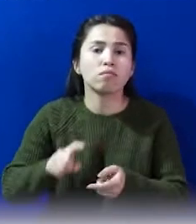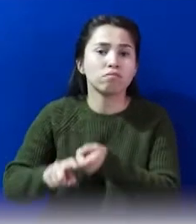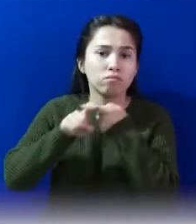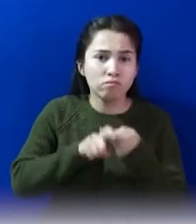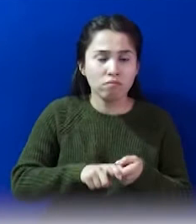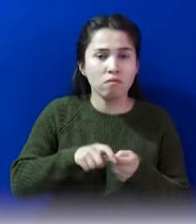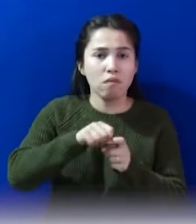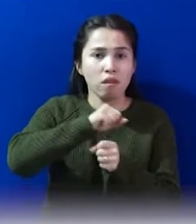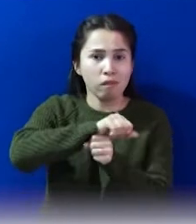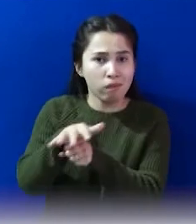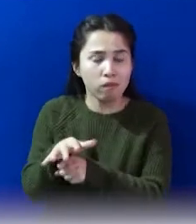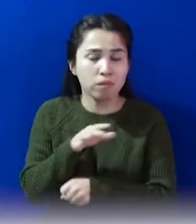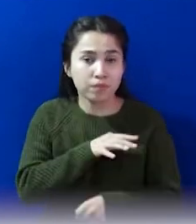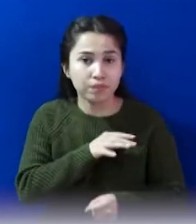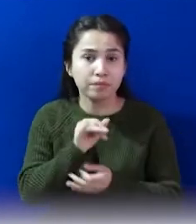недопустим.